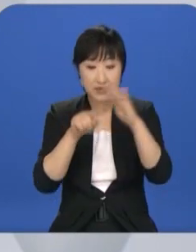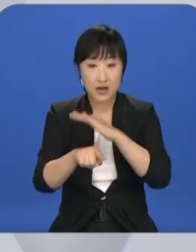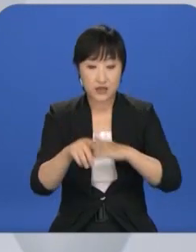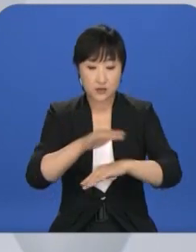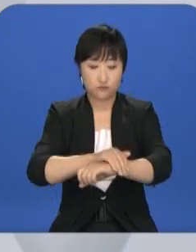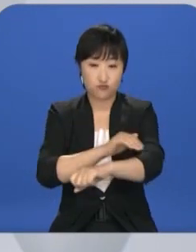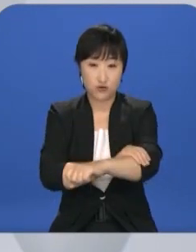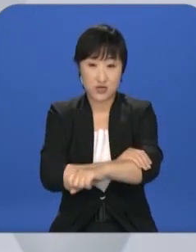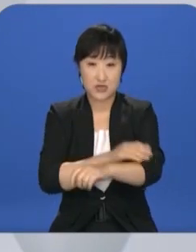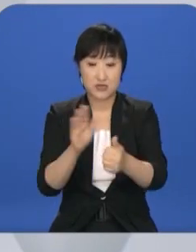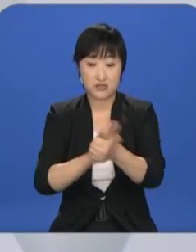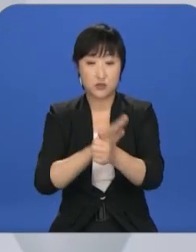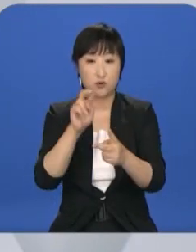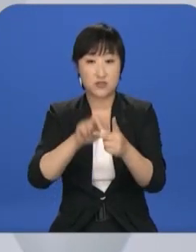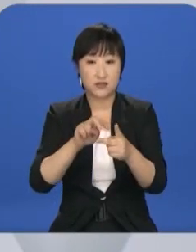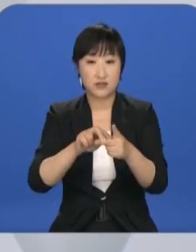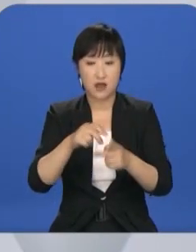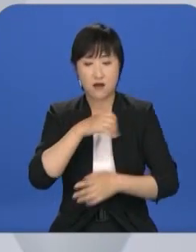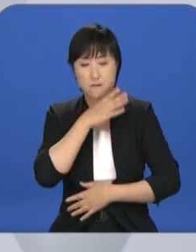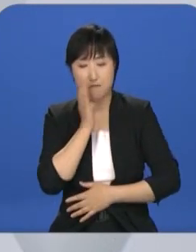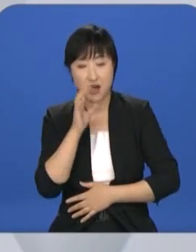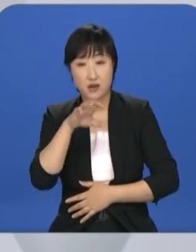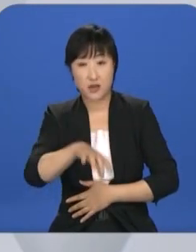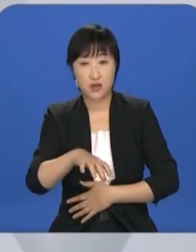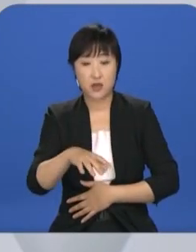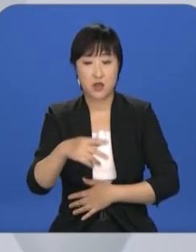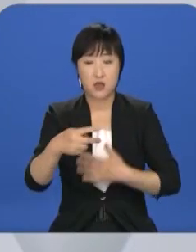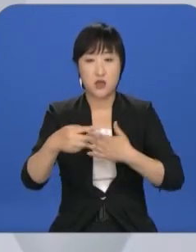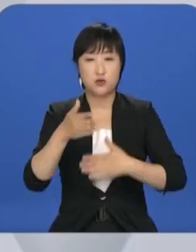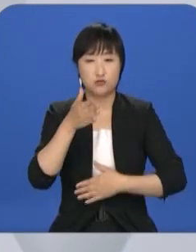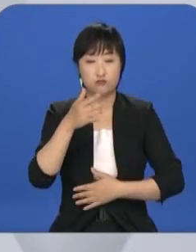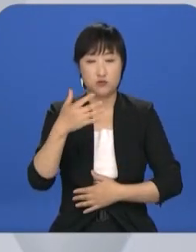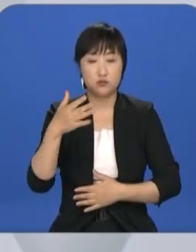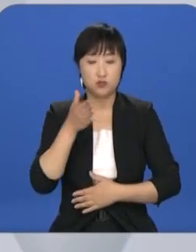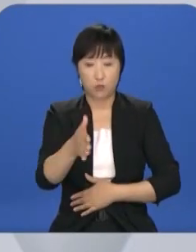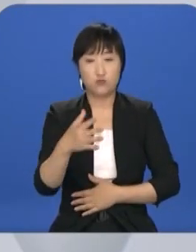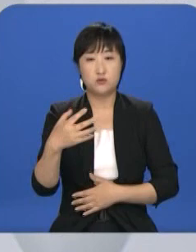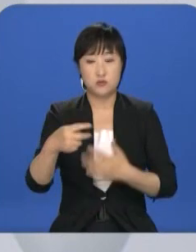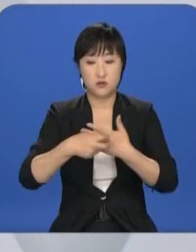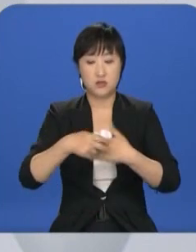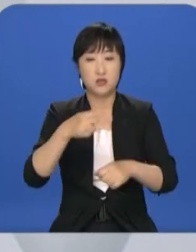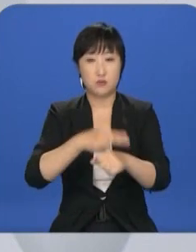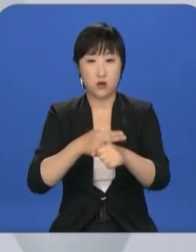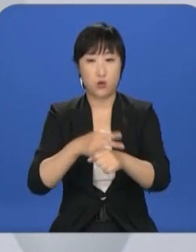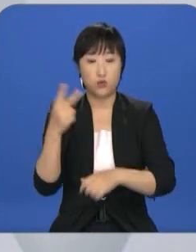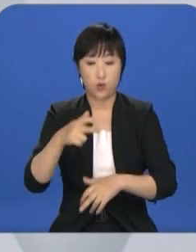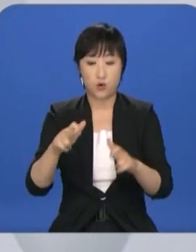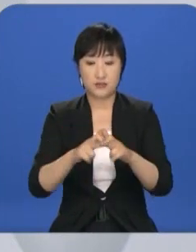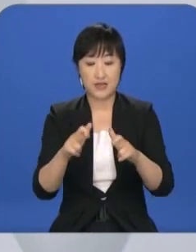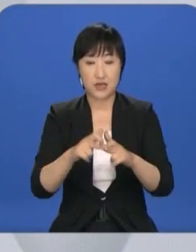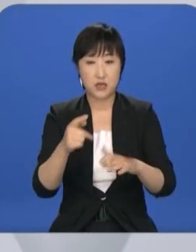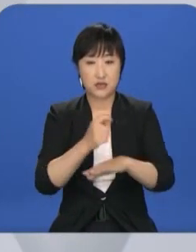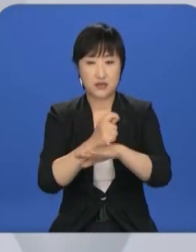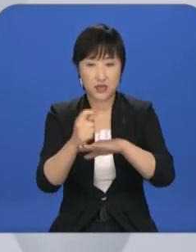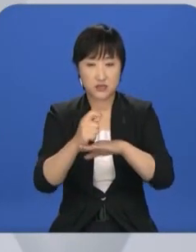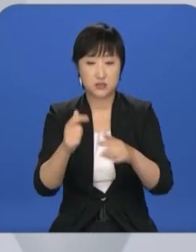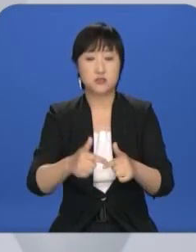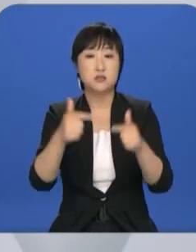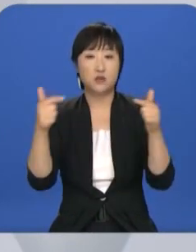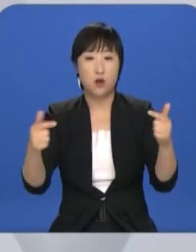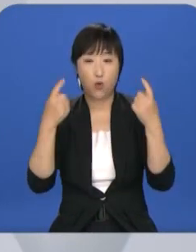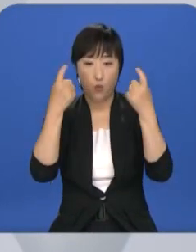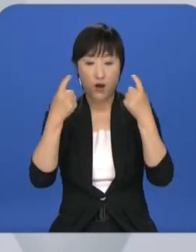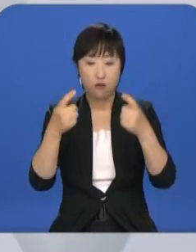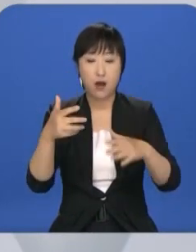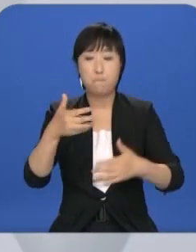찾아가는 물리치료센터와 경로당의 전담 주치의제를 도입하겠습니다. 장애인 콜택시를 증차시키고